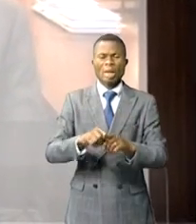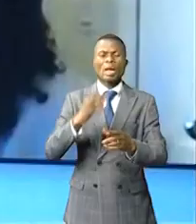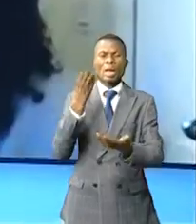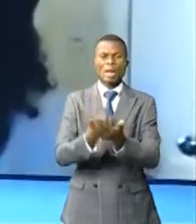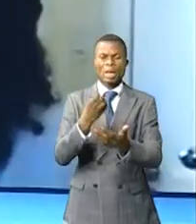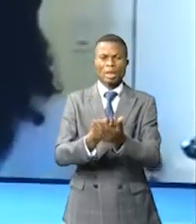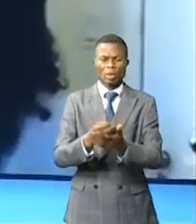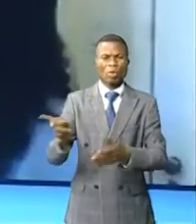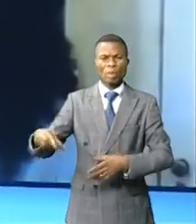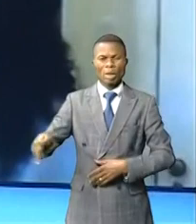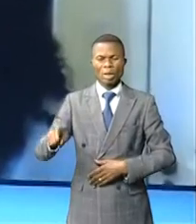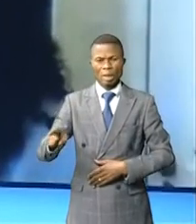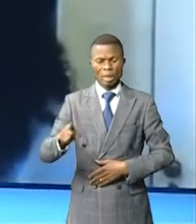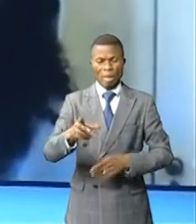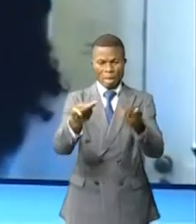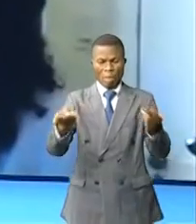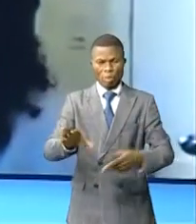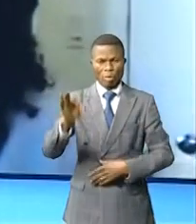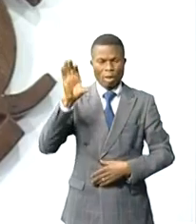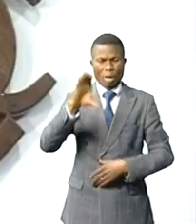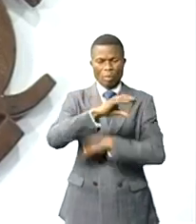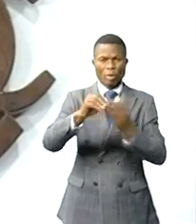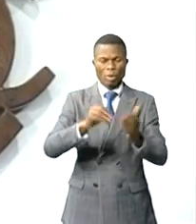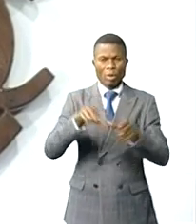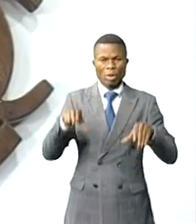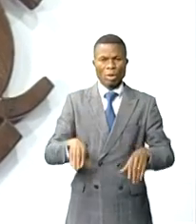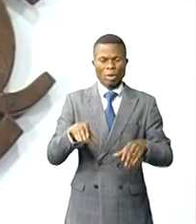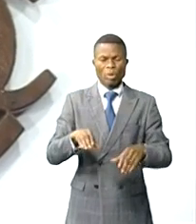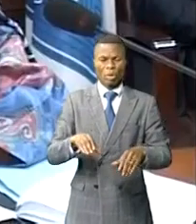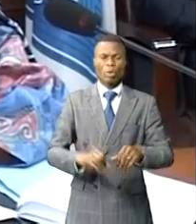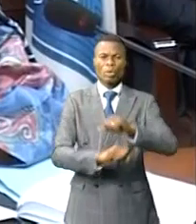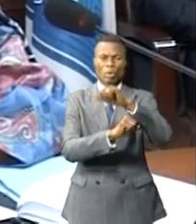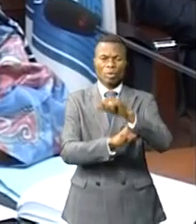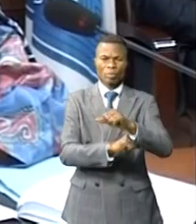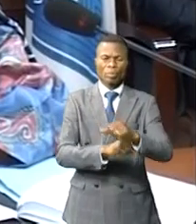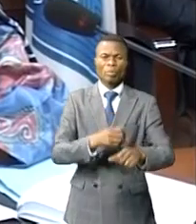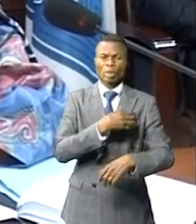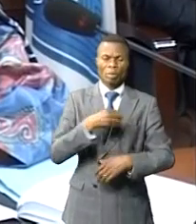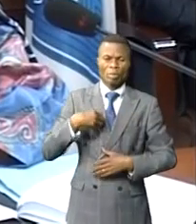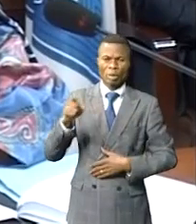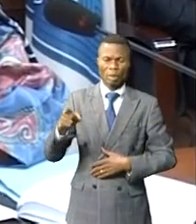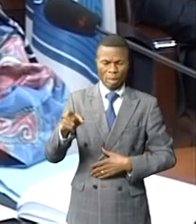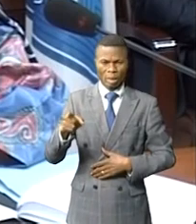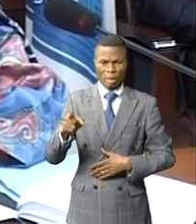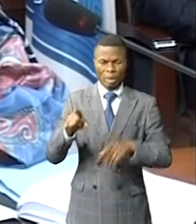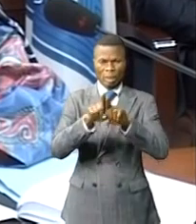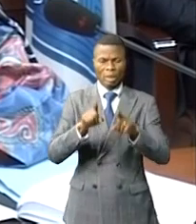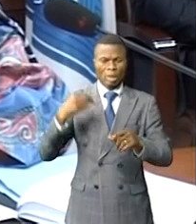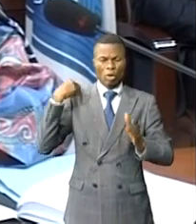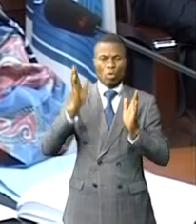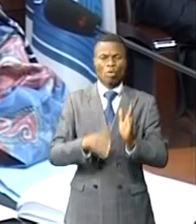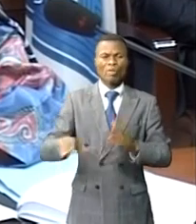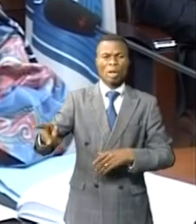sous-régionales et régionales. Cadre choisi, la Banque centrale du Congo, pilotée par Malango Kabedi Mbui, gouverneur de la